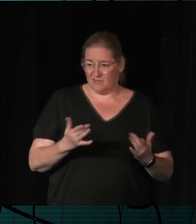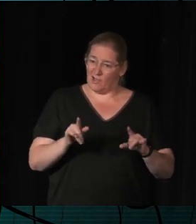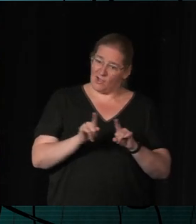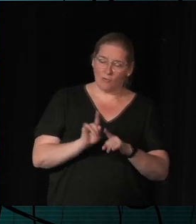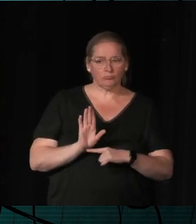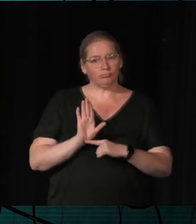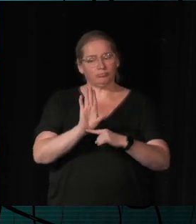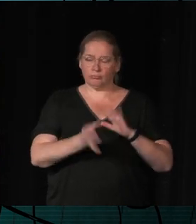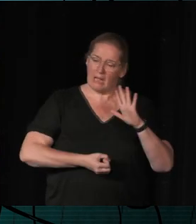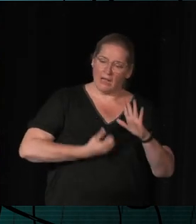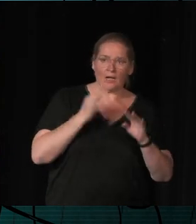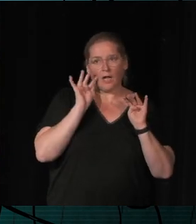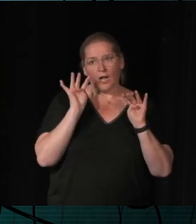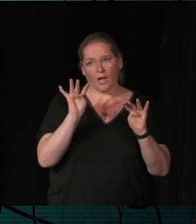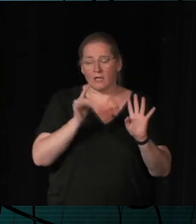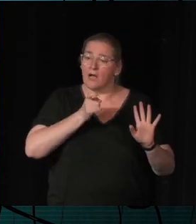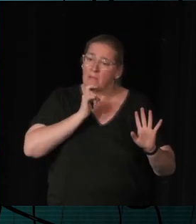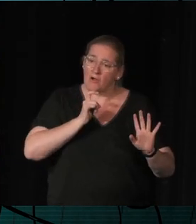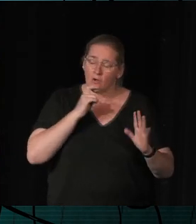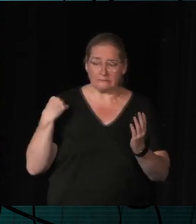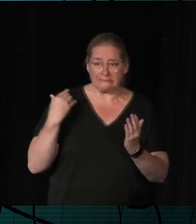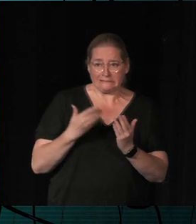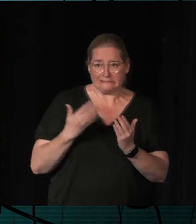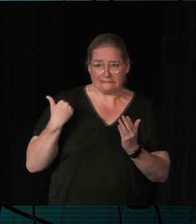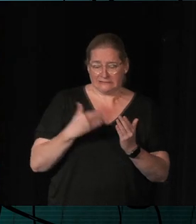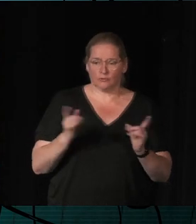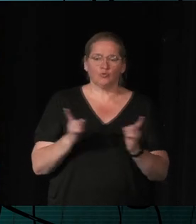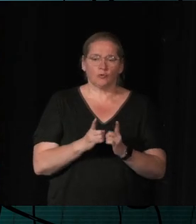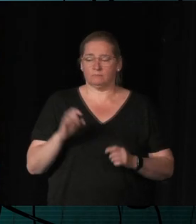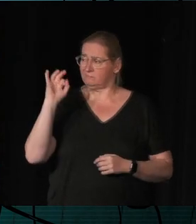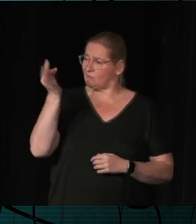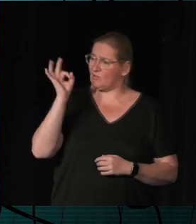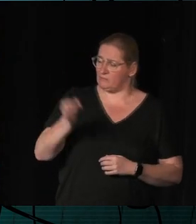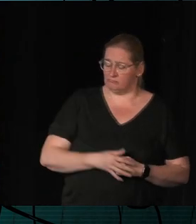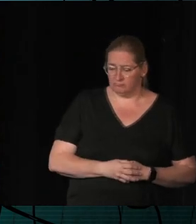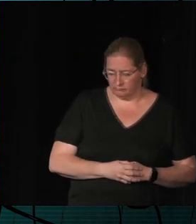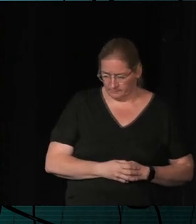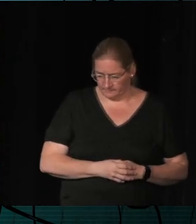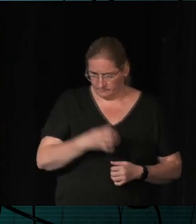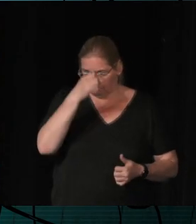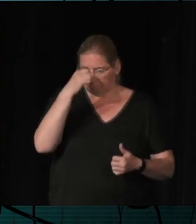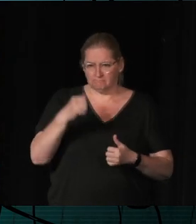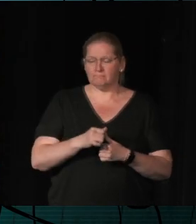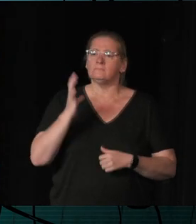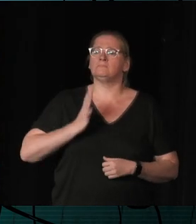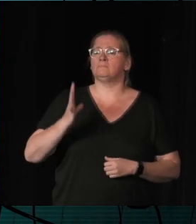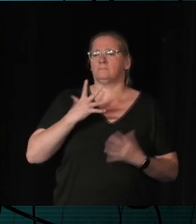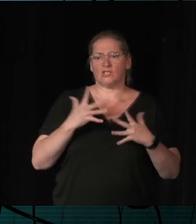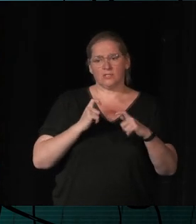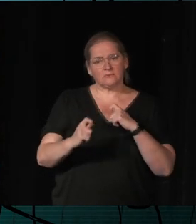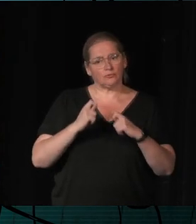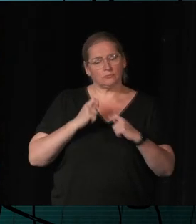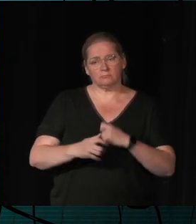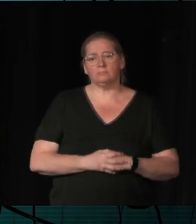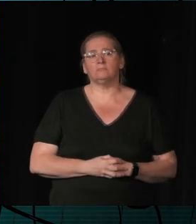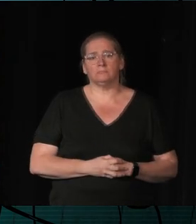truc. Ah oui, complètement. Ouais, j'ai encore ce sentiment de... Bah, je crois qu'on en avait parlé une fois, en fait, du fait qu'il